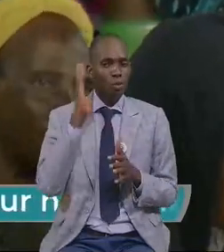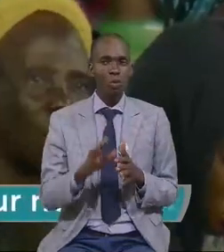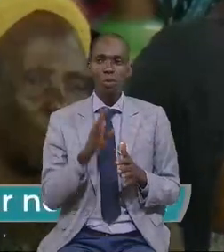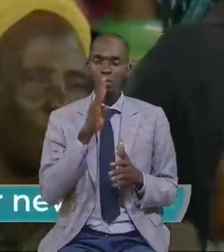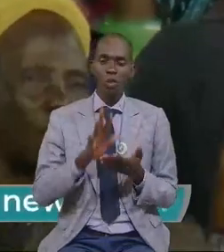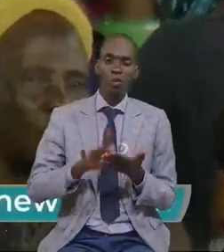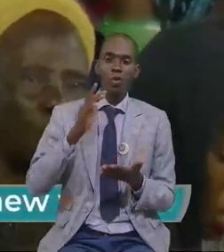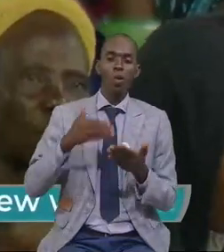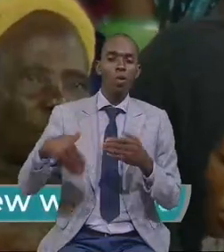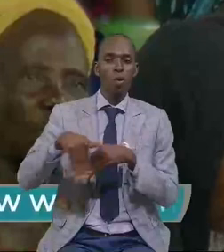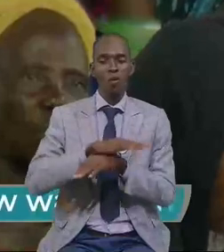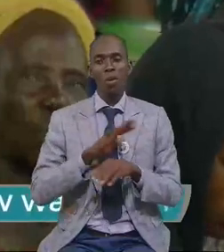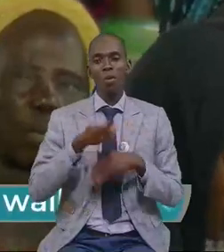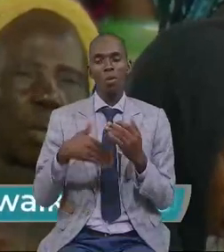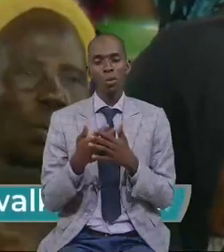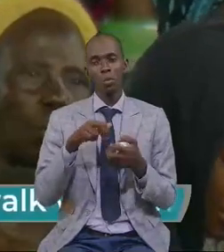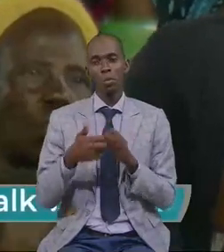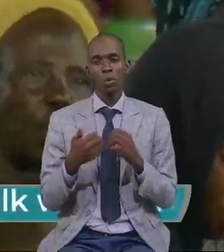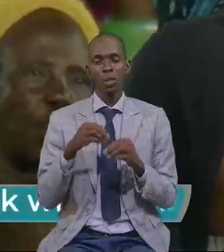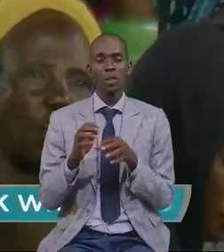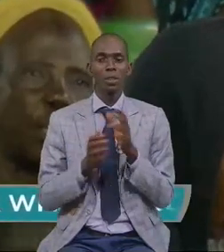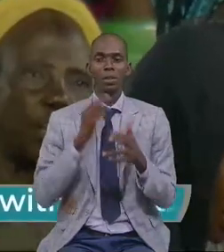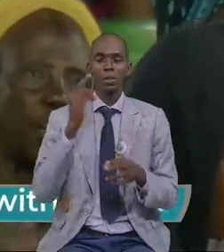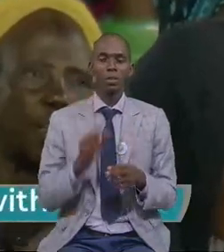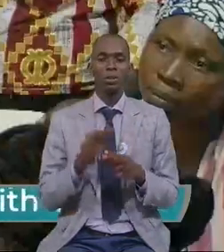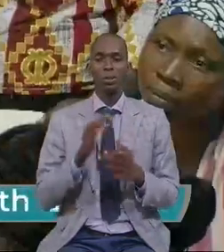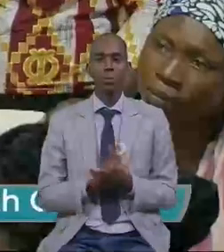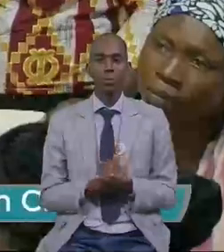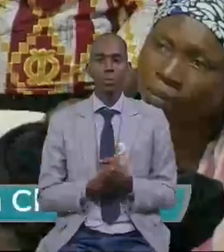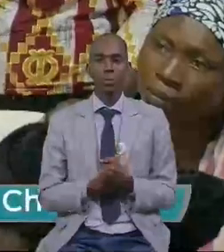sera glorifié là-bas au nom de Jésus.